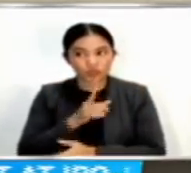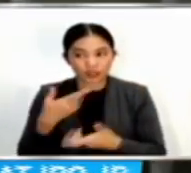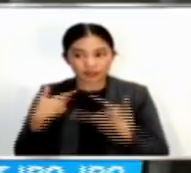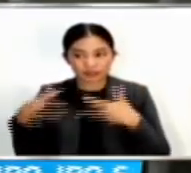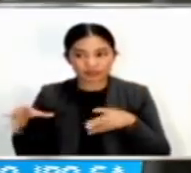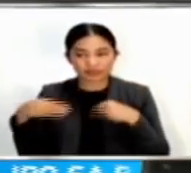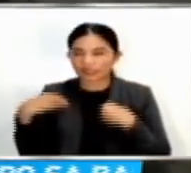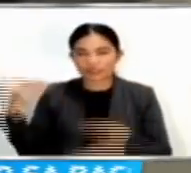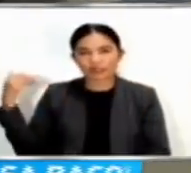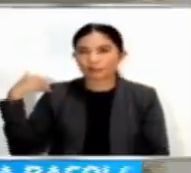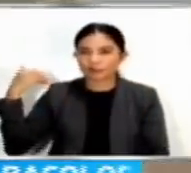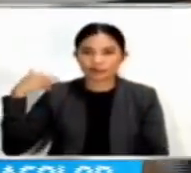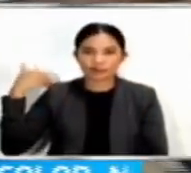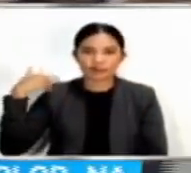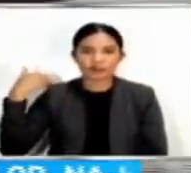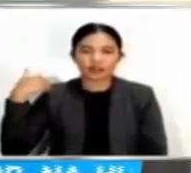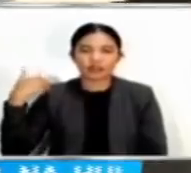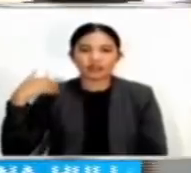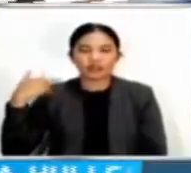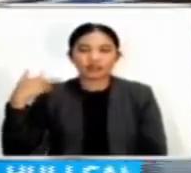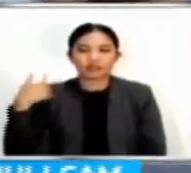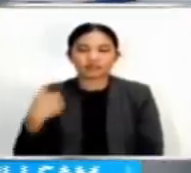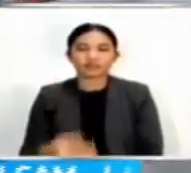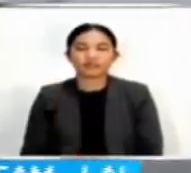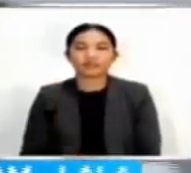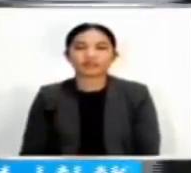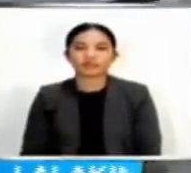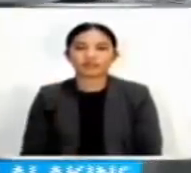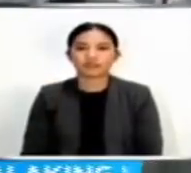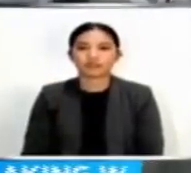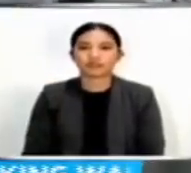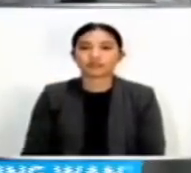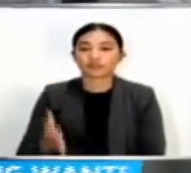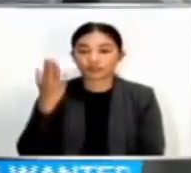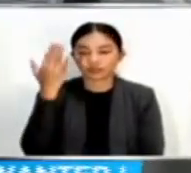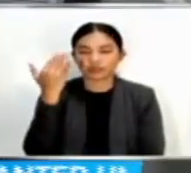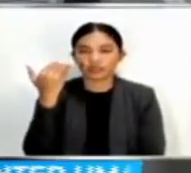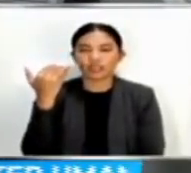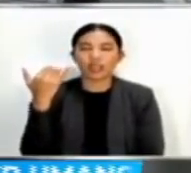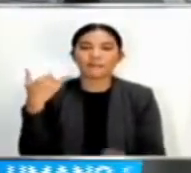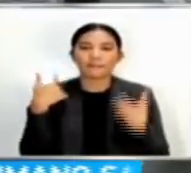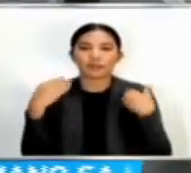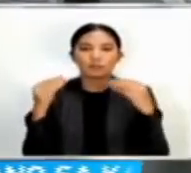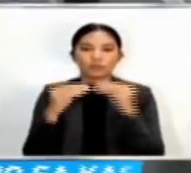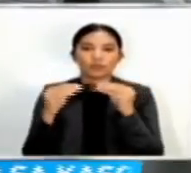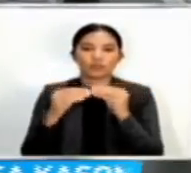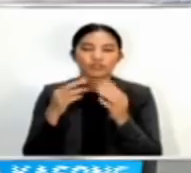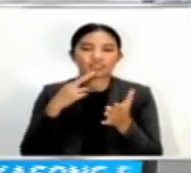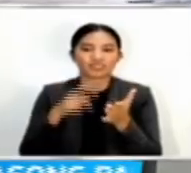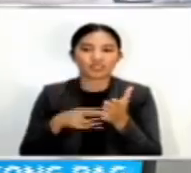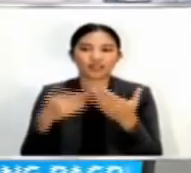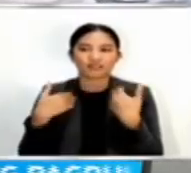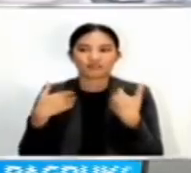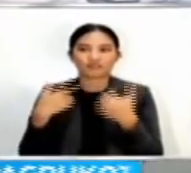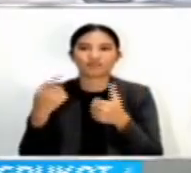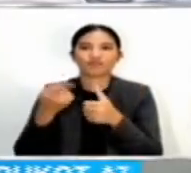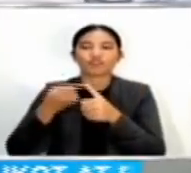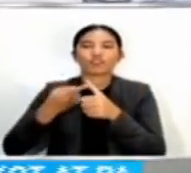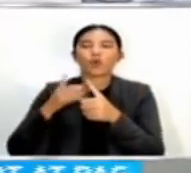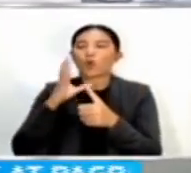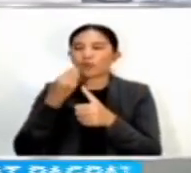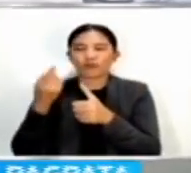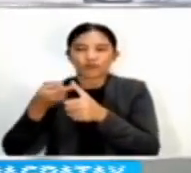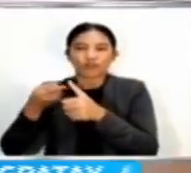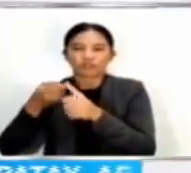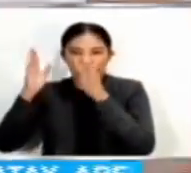Kasi, siyempre, mas maraming nakaregister ng nauna. So, uunahin po namin yon. At